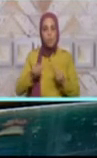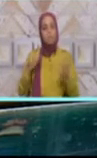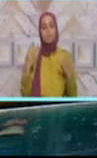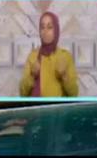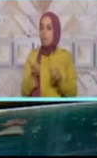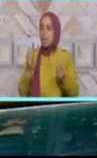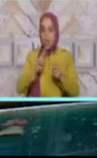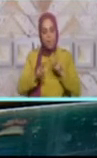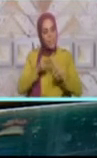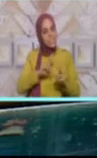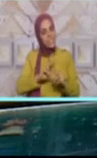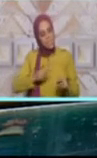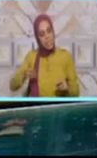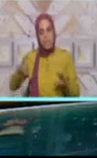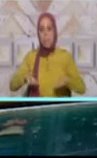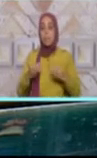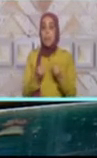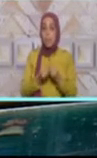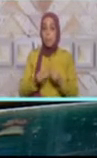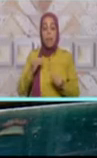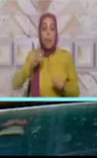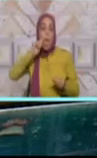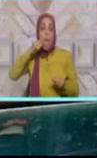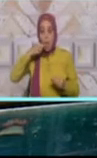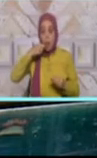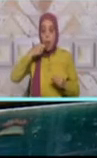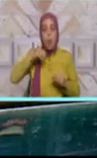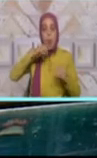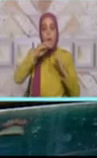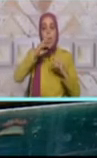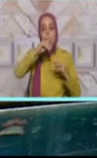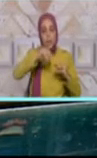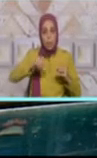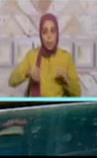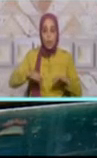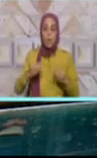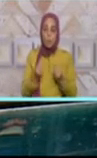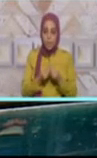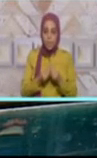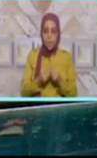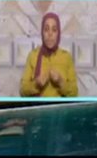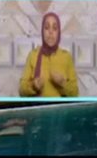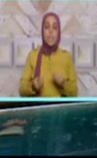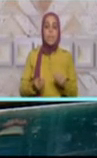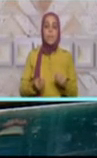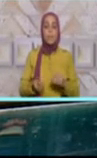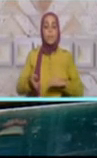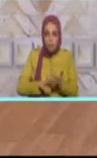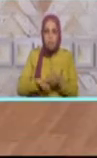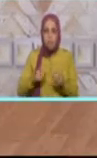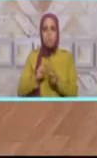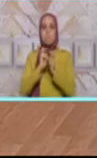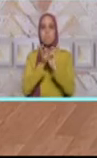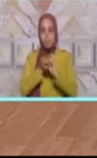مختلفة بتعتمد بشكل كبير على هذه الرجال، على هذه الرمال ومنتجاتها. طيب، عملية